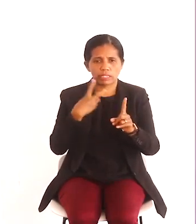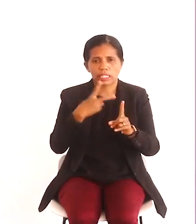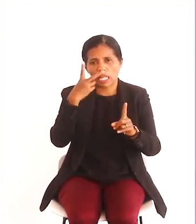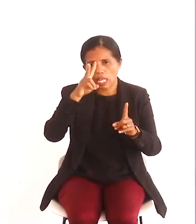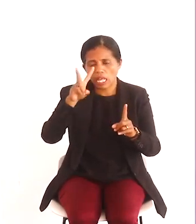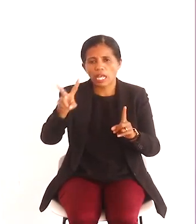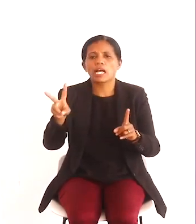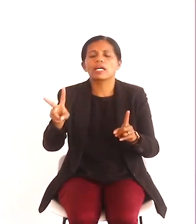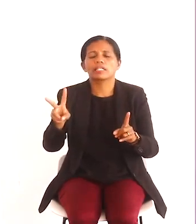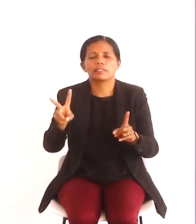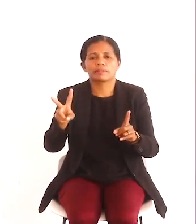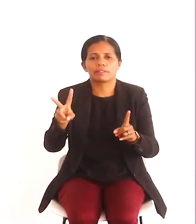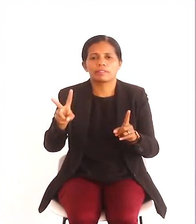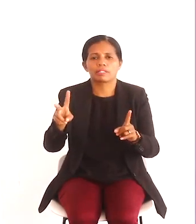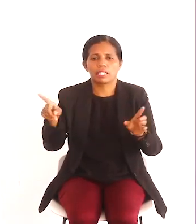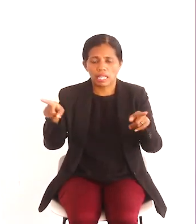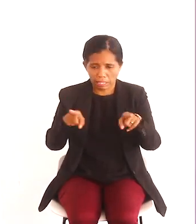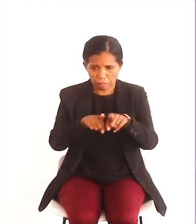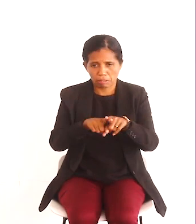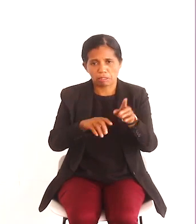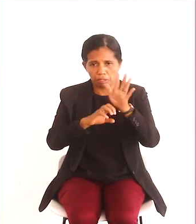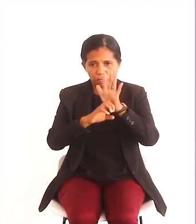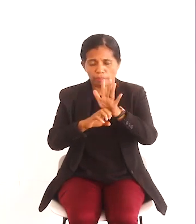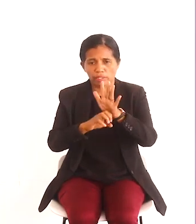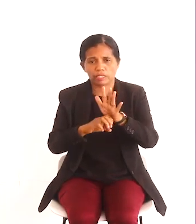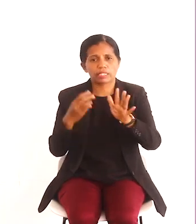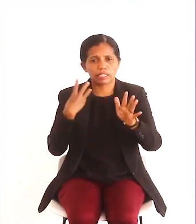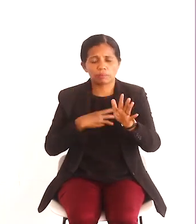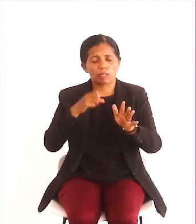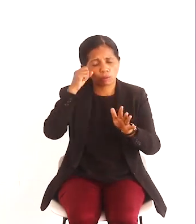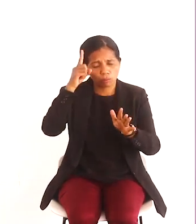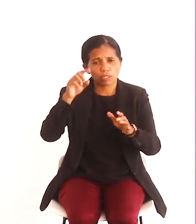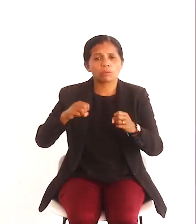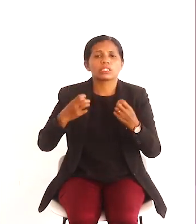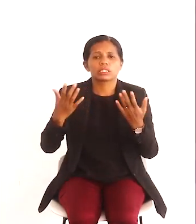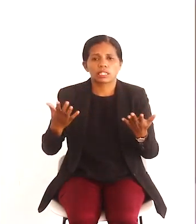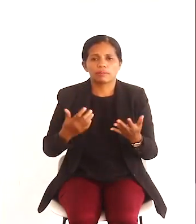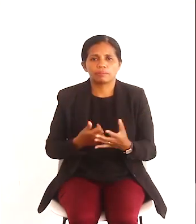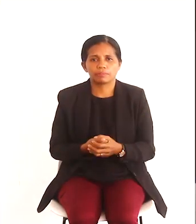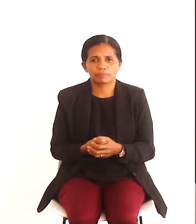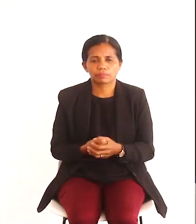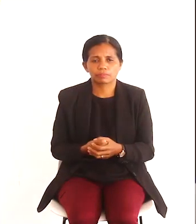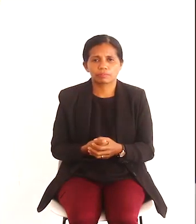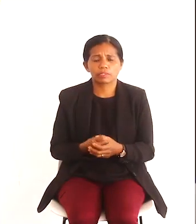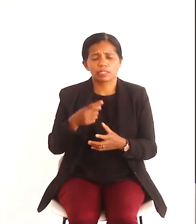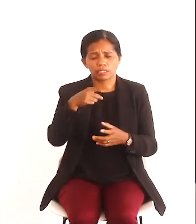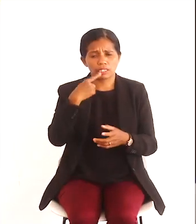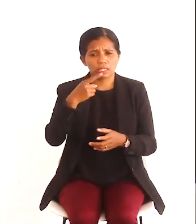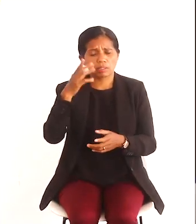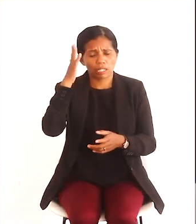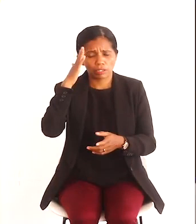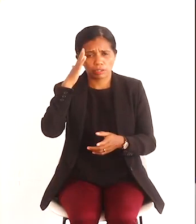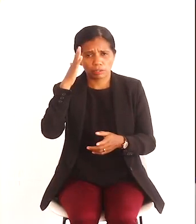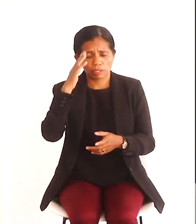reta numerika ida. Hanesan ida ne, atu ita bele komprende oin sa organiza. Semak hanoin katak